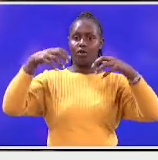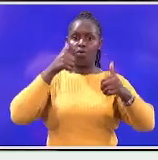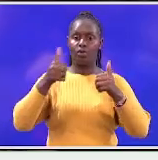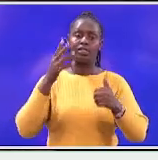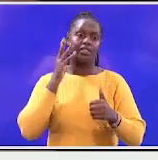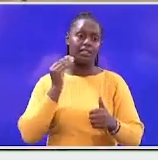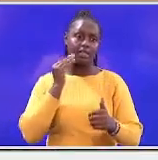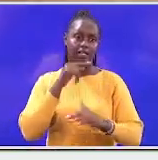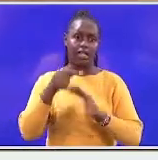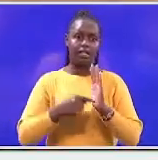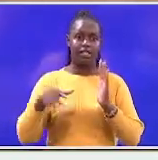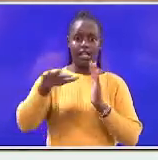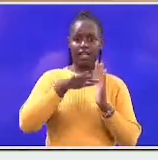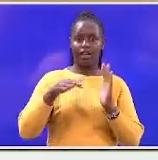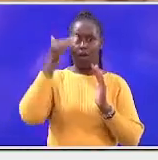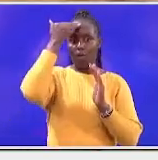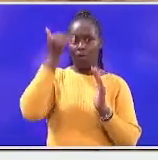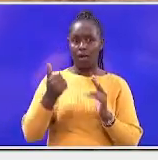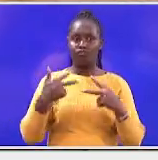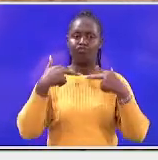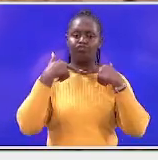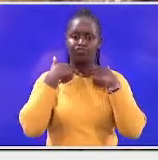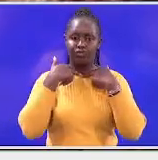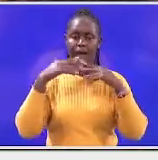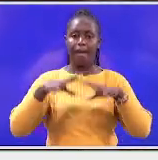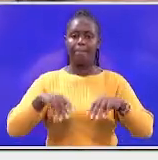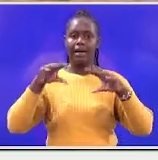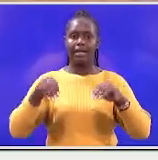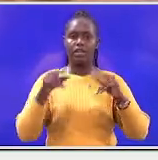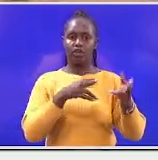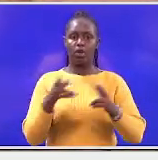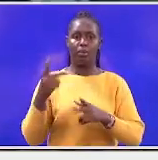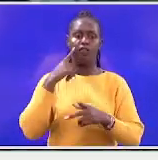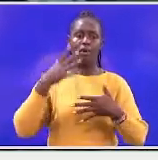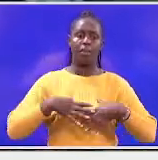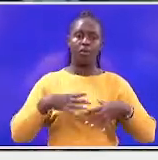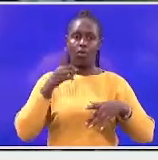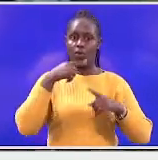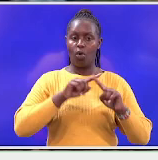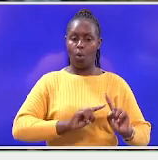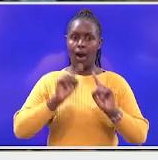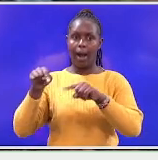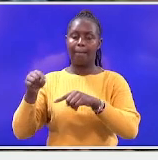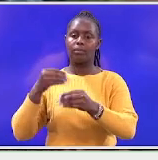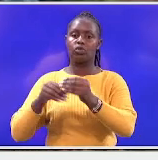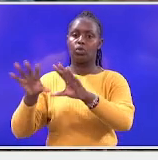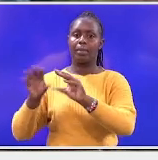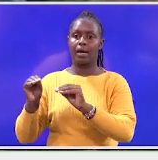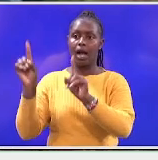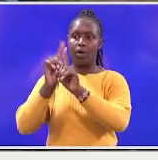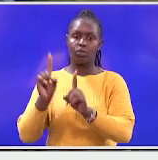hushuhudiwa eneo hili, kwani kukwama topeni ni kawaida kwa wanaoleta na kutoa chakula hapa. Yale mashimo